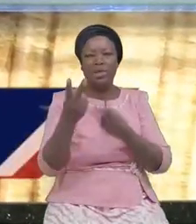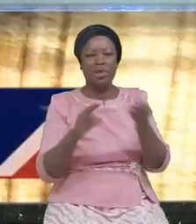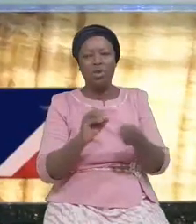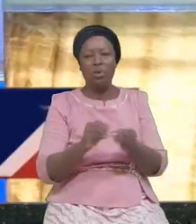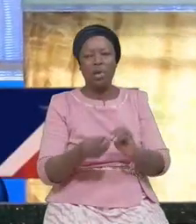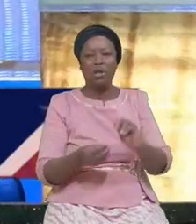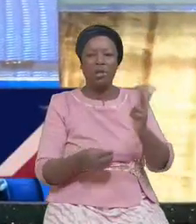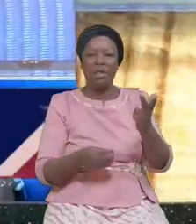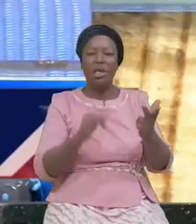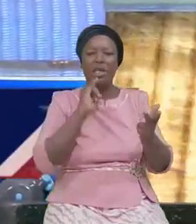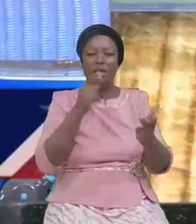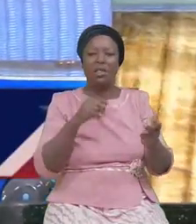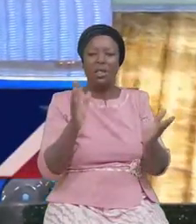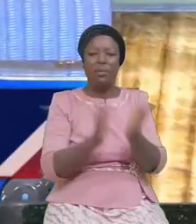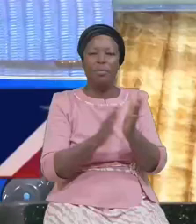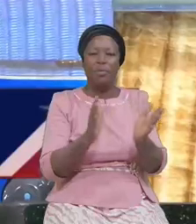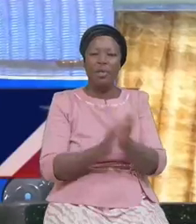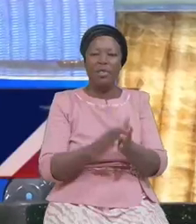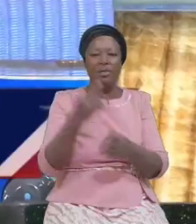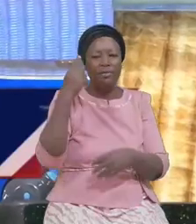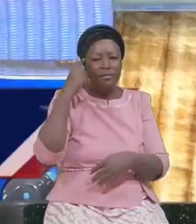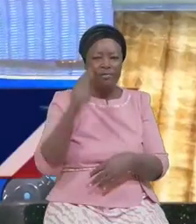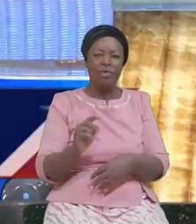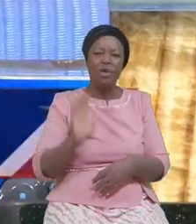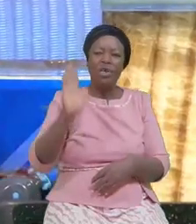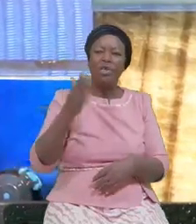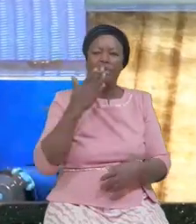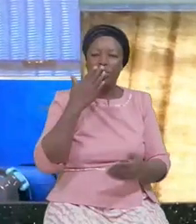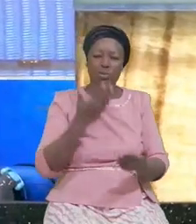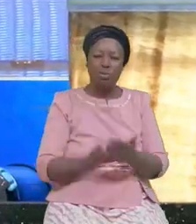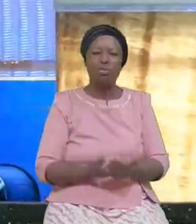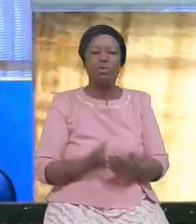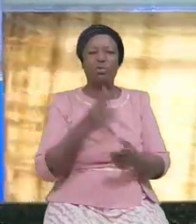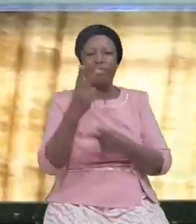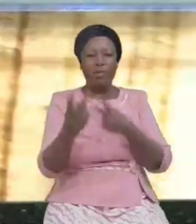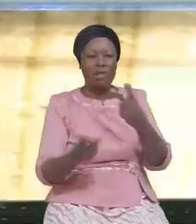invitation pourvue. Et 3, c'est la louange pour sa bonne visitation.